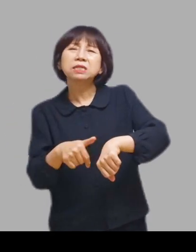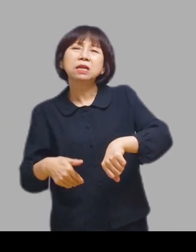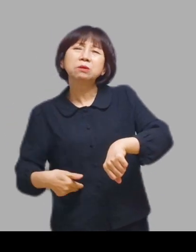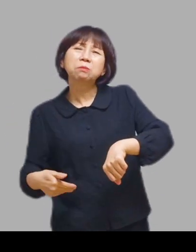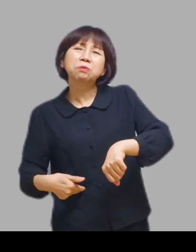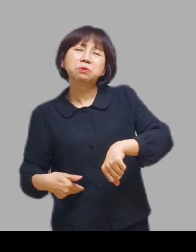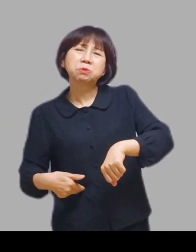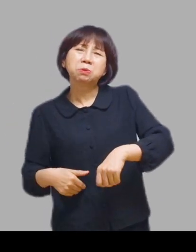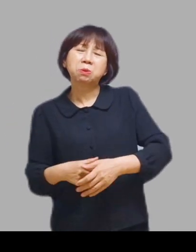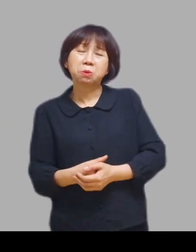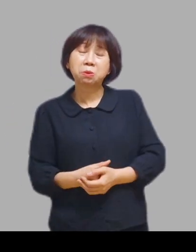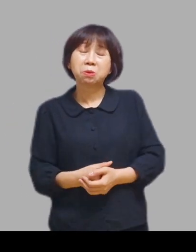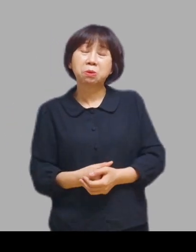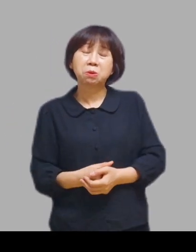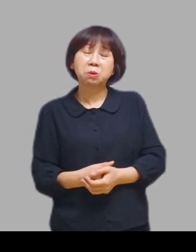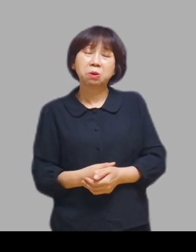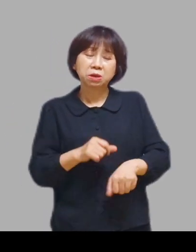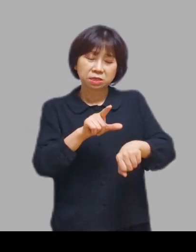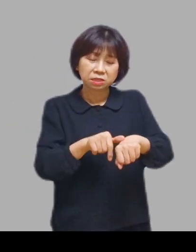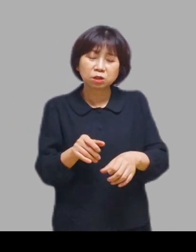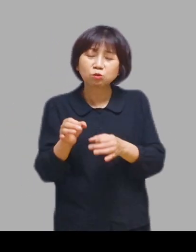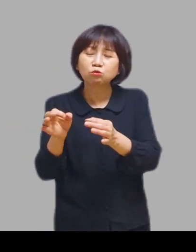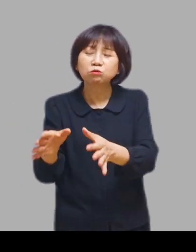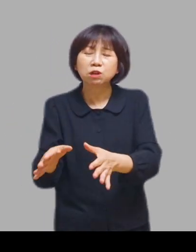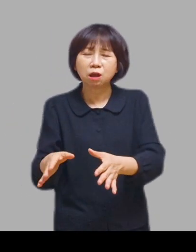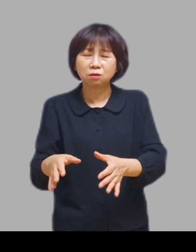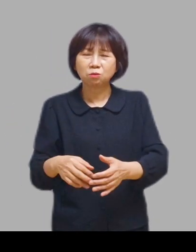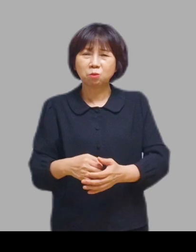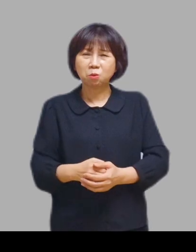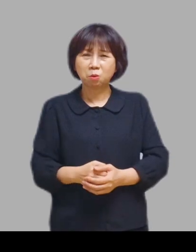나도 바쁜데, 나도 따로 약속이 있는데.